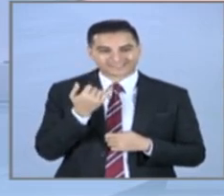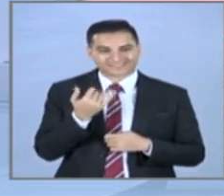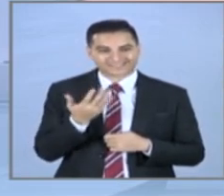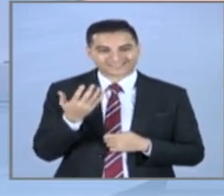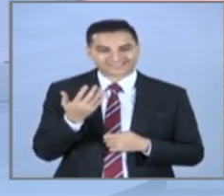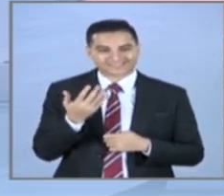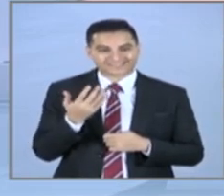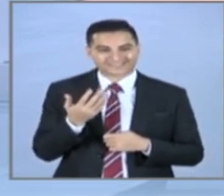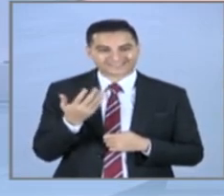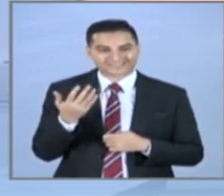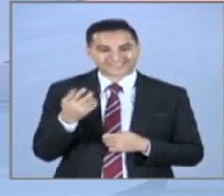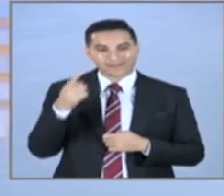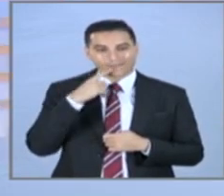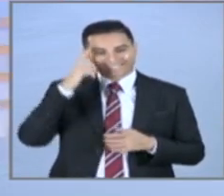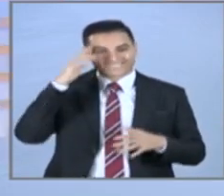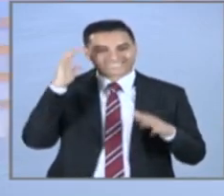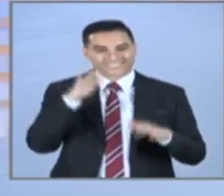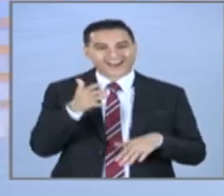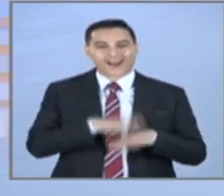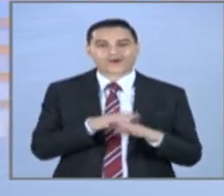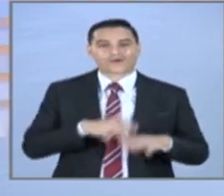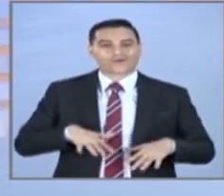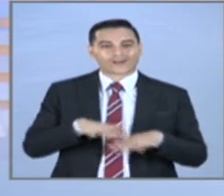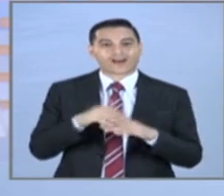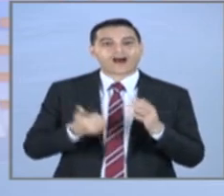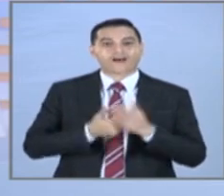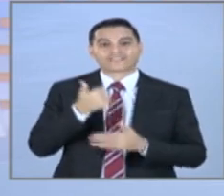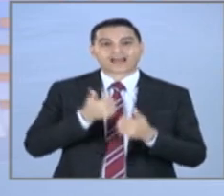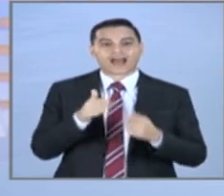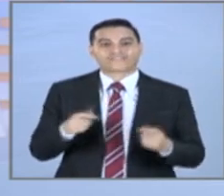أنا عملت حاجة تانية. علينا كلنا. أفضل لاعب في ماتش النهاردة